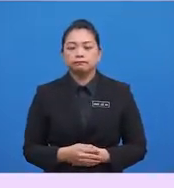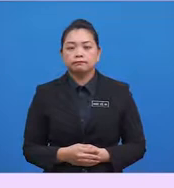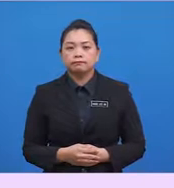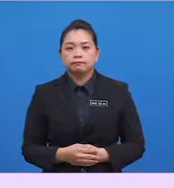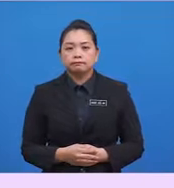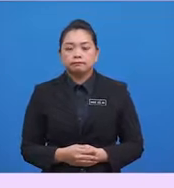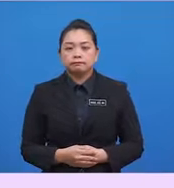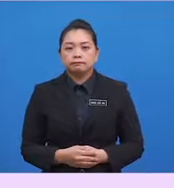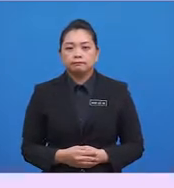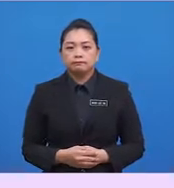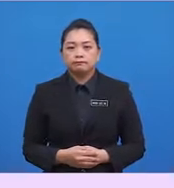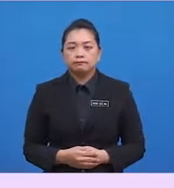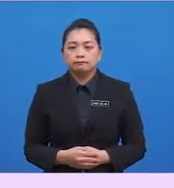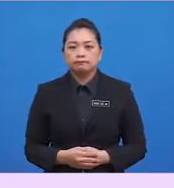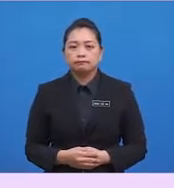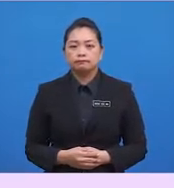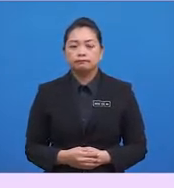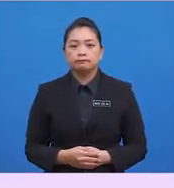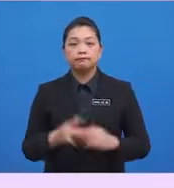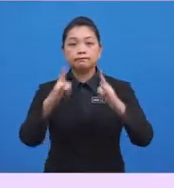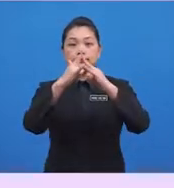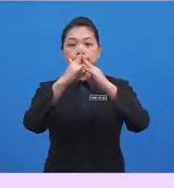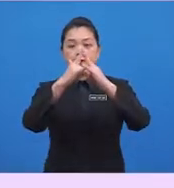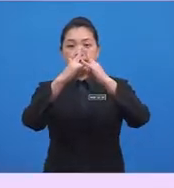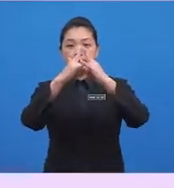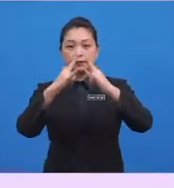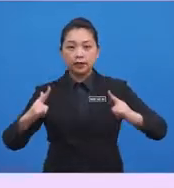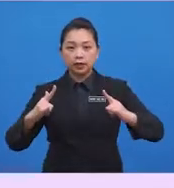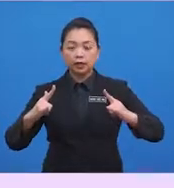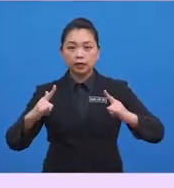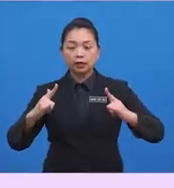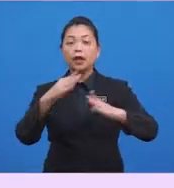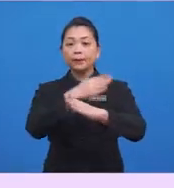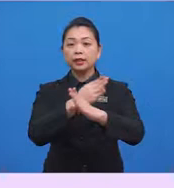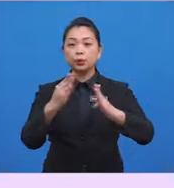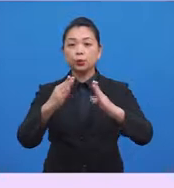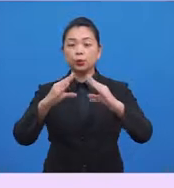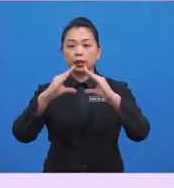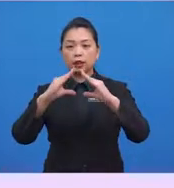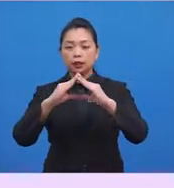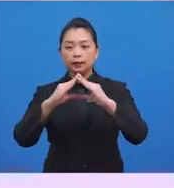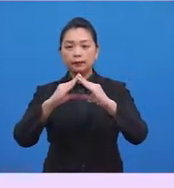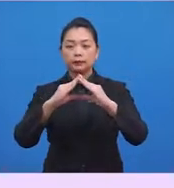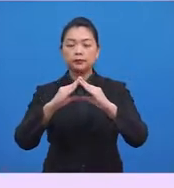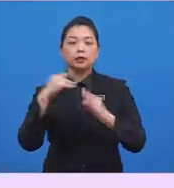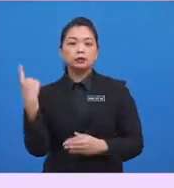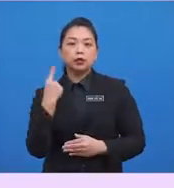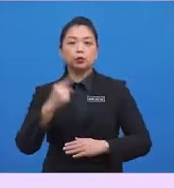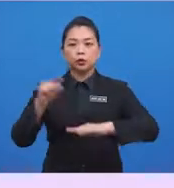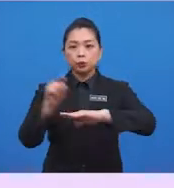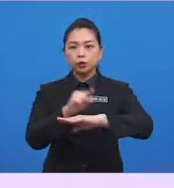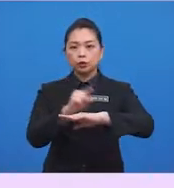Objek seterusnya ialah kemah yang berbentuk piramid yang sering